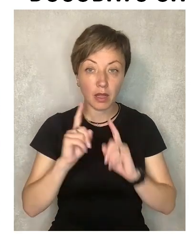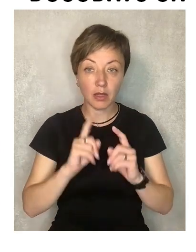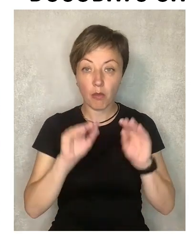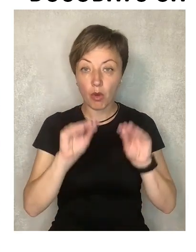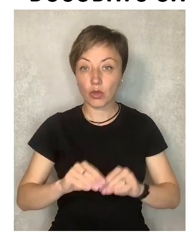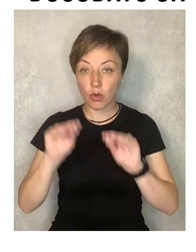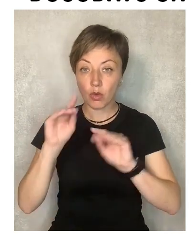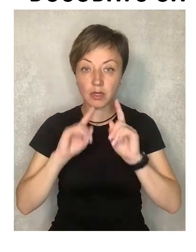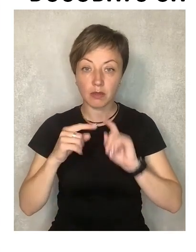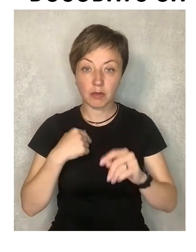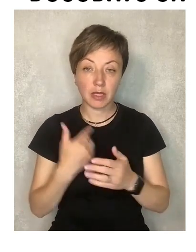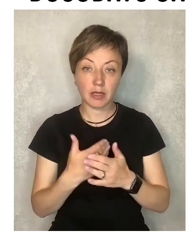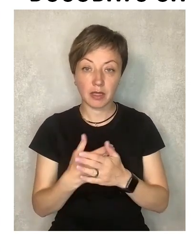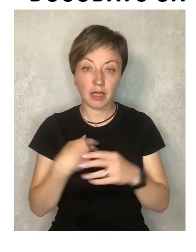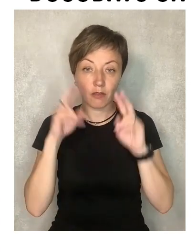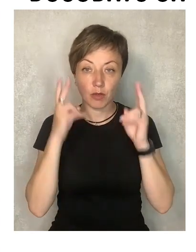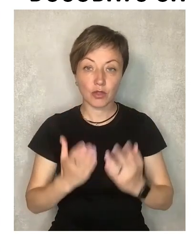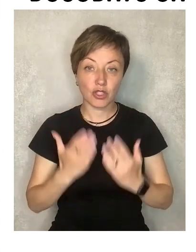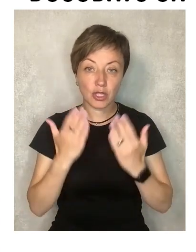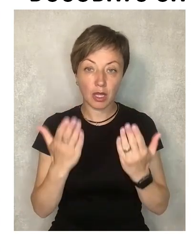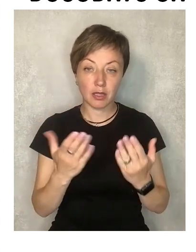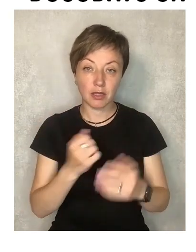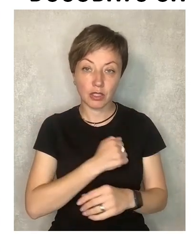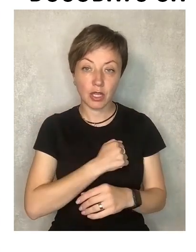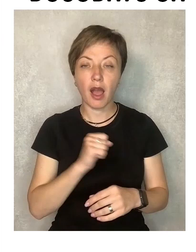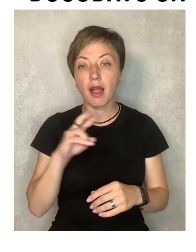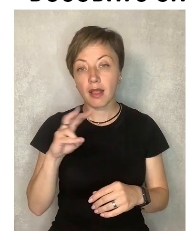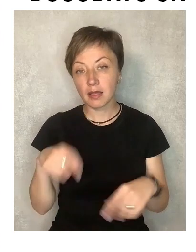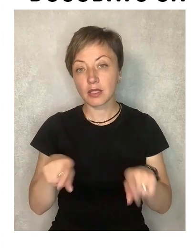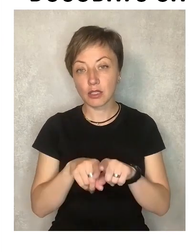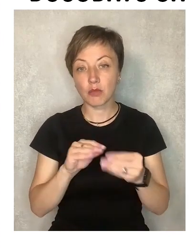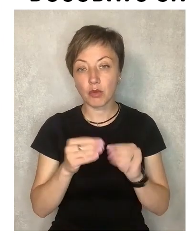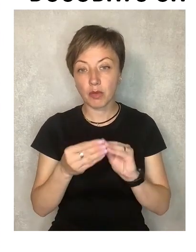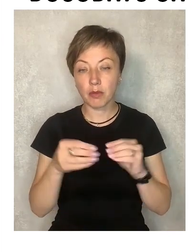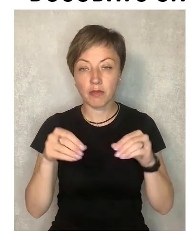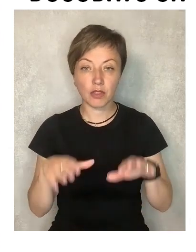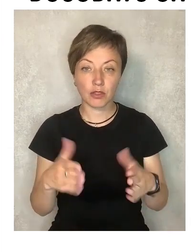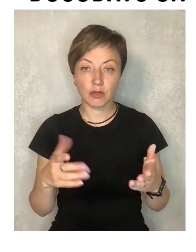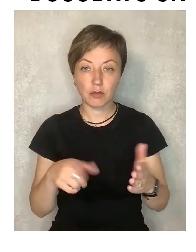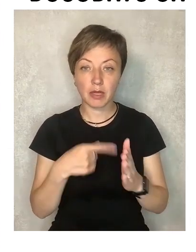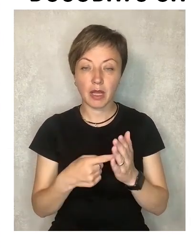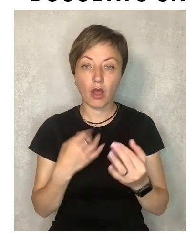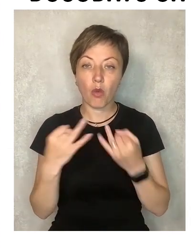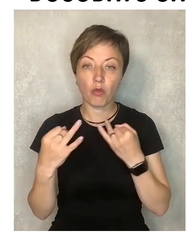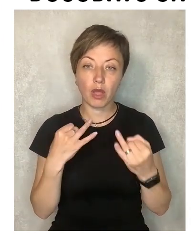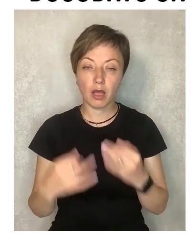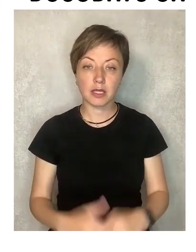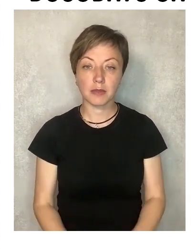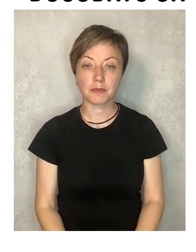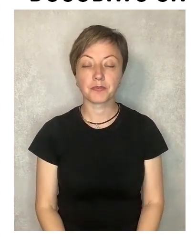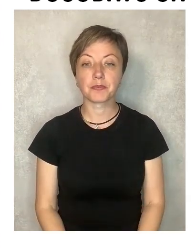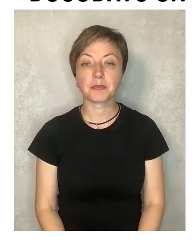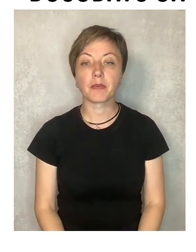вмію читати, типу, просто, ну, на жаль. Але це теж проблема, яку вирішується, це питання комунікації. Так, я б хотіла